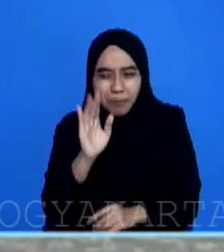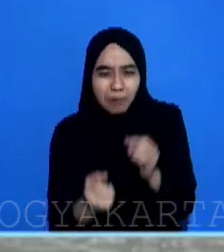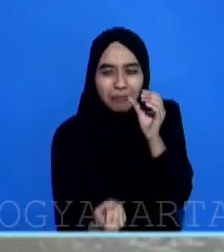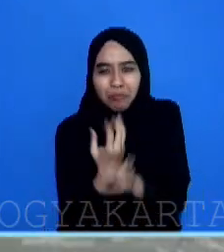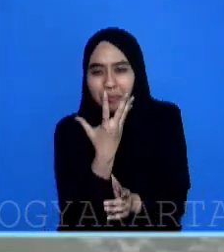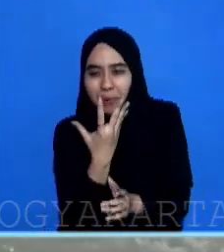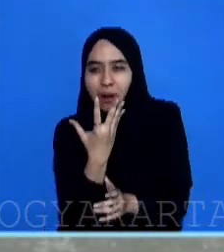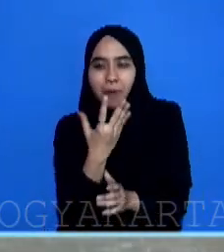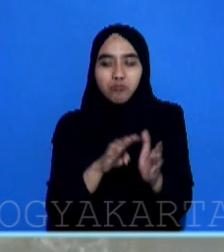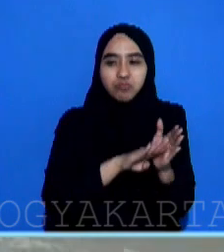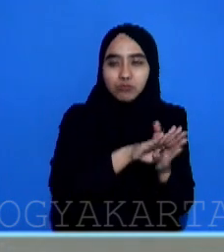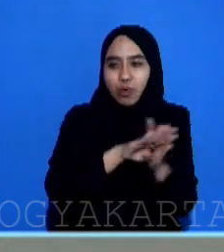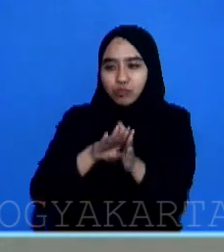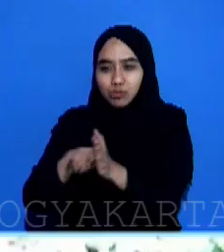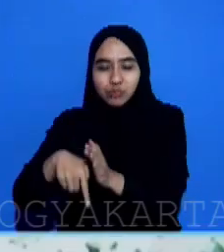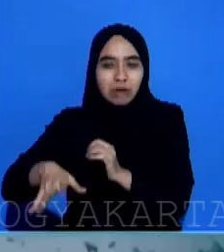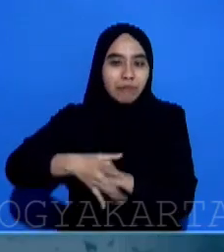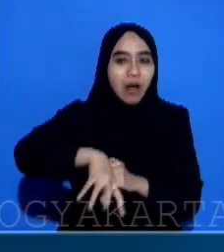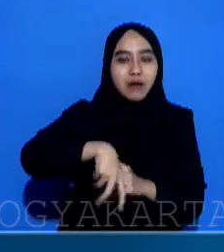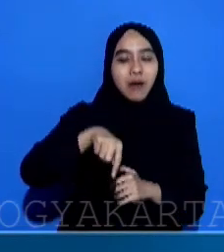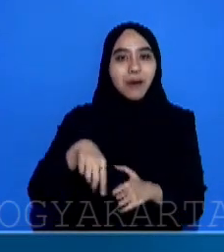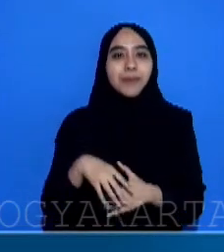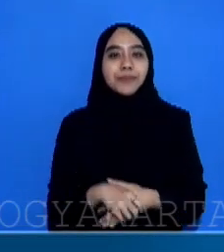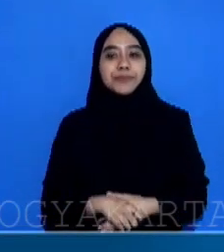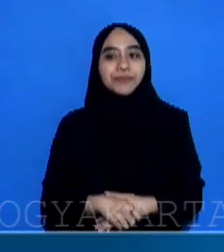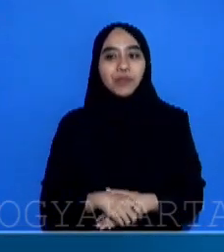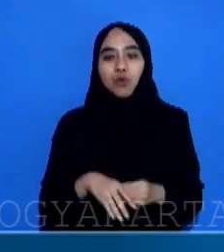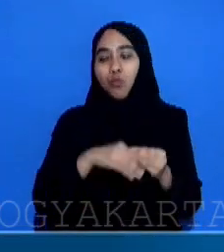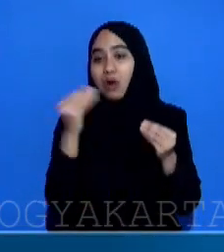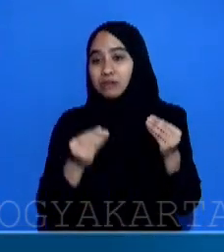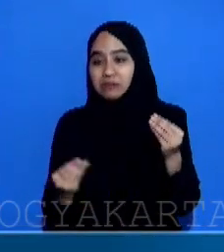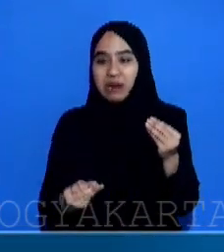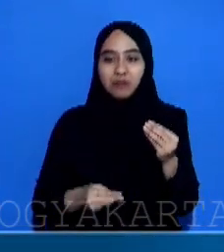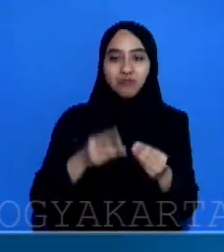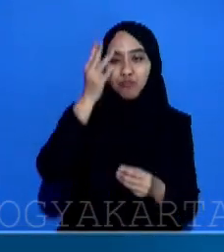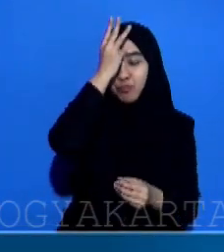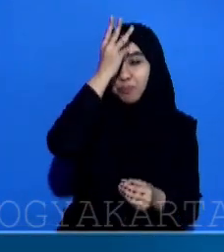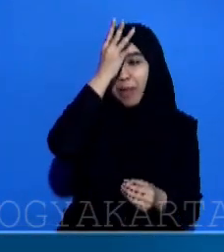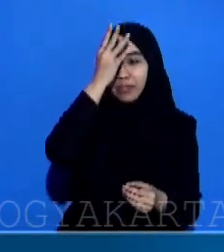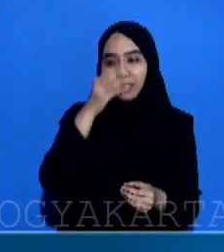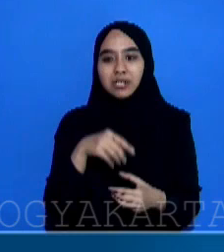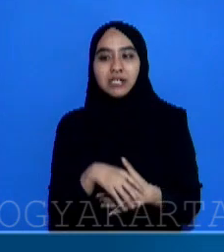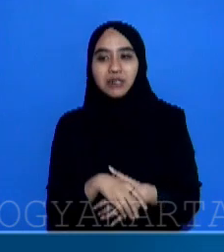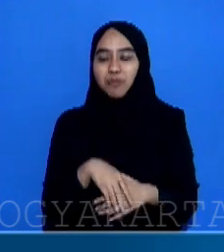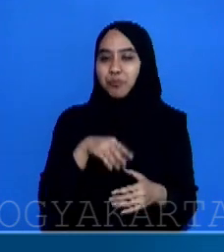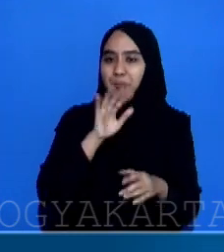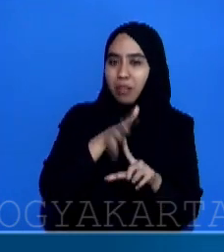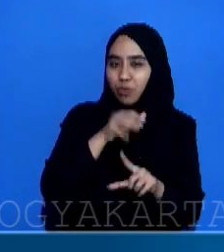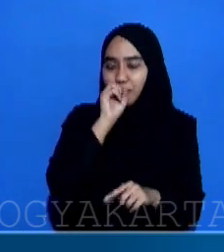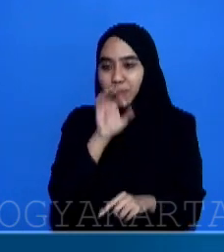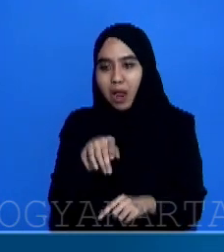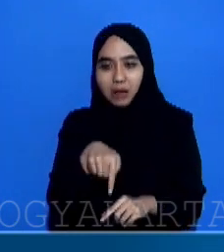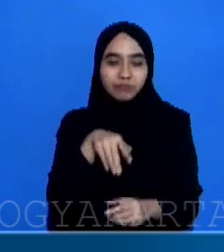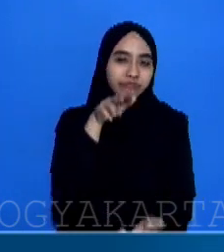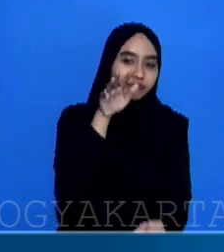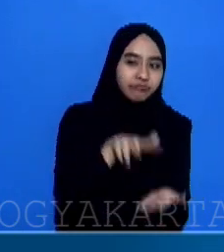pendukung kemaritiman menurut wakil bupati Bantul Joko pomo penetapan menjadi Desa Mari